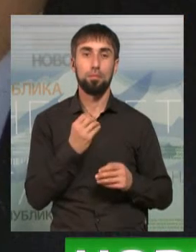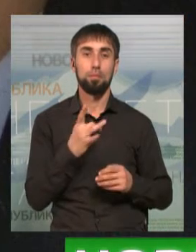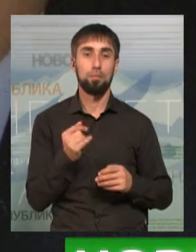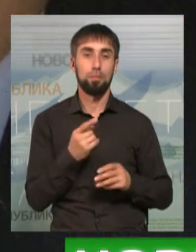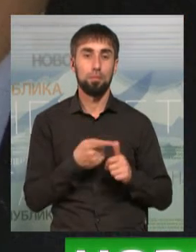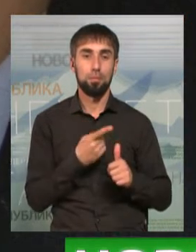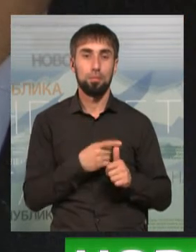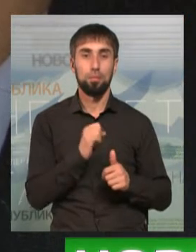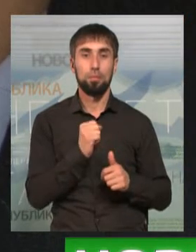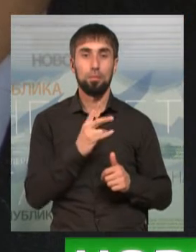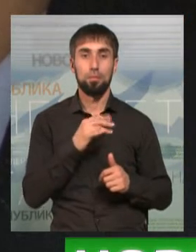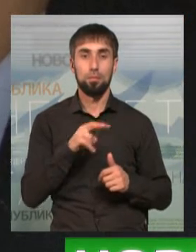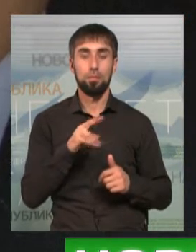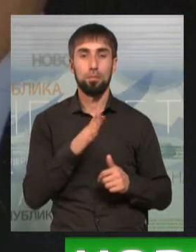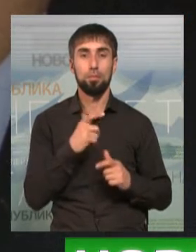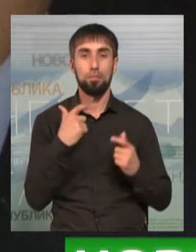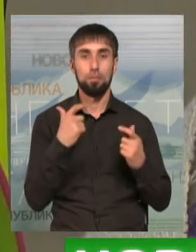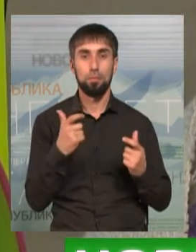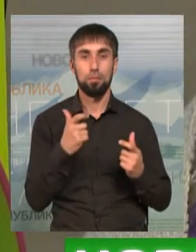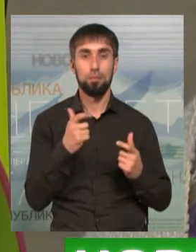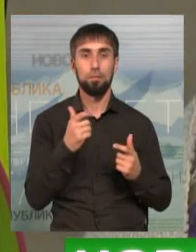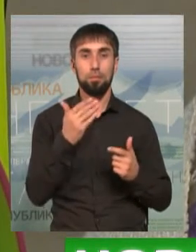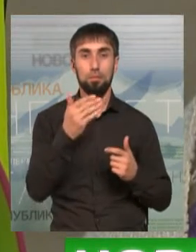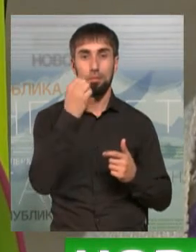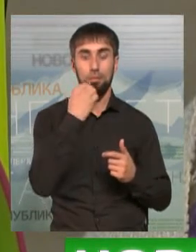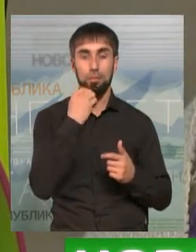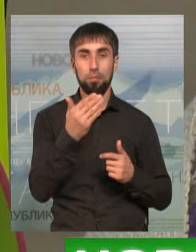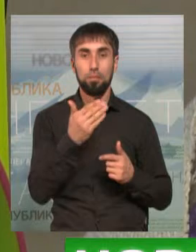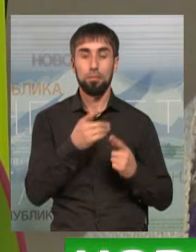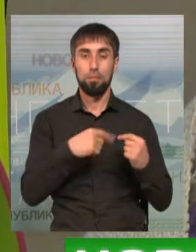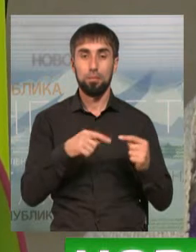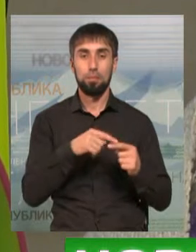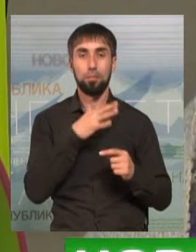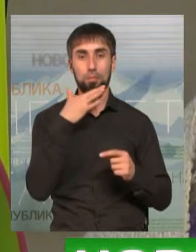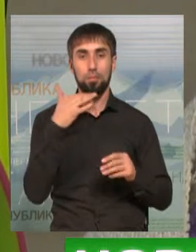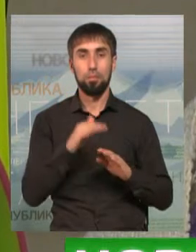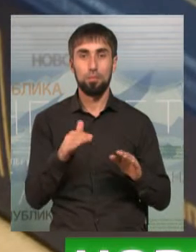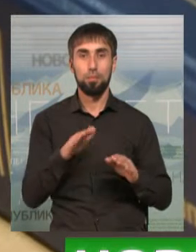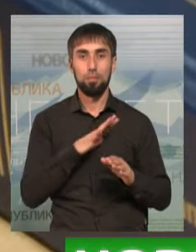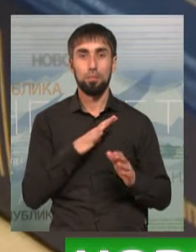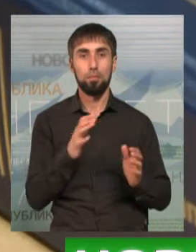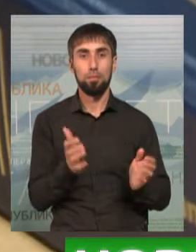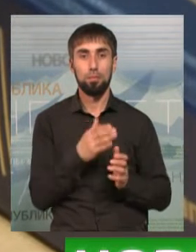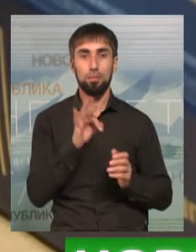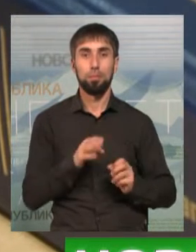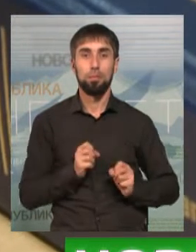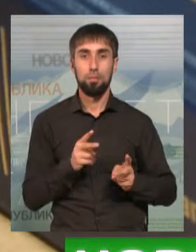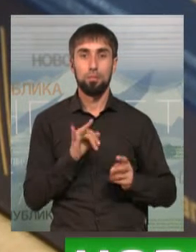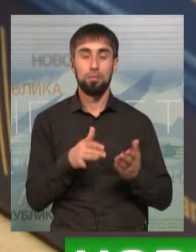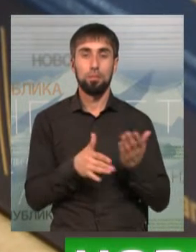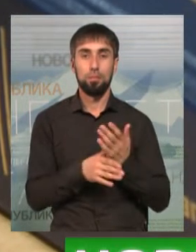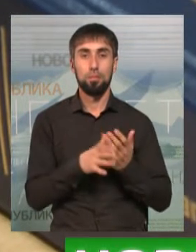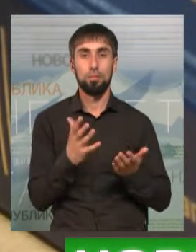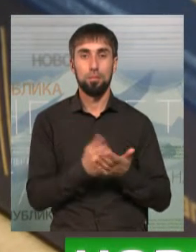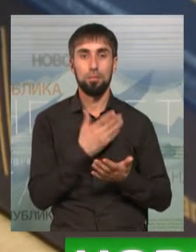называют, ангелы в погонах. Именно благодаря сотрудникам этого подразделения многих подростков удается уберечь от преступности и помочь им